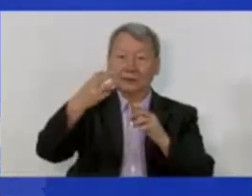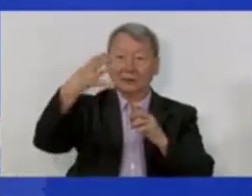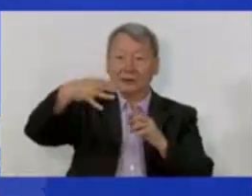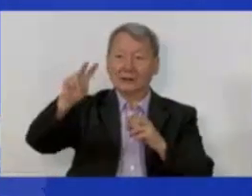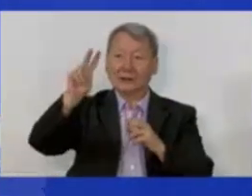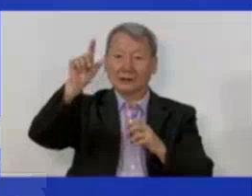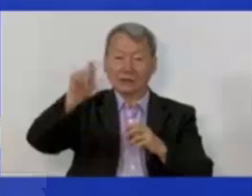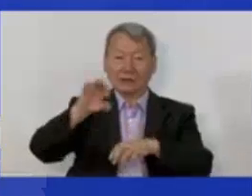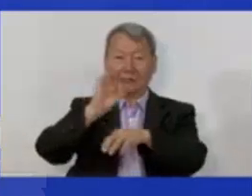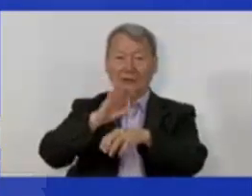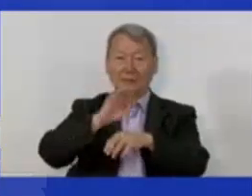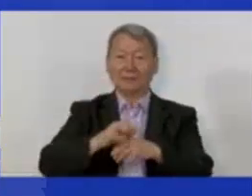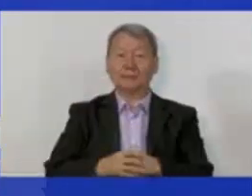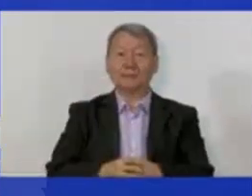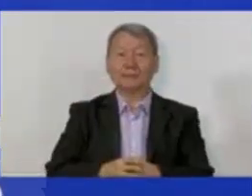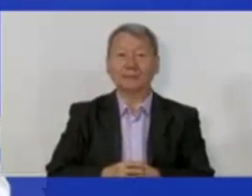20342-ні түзді.